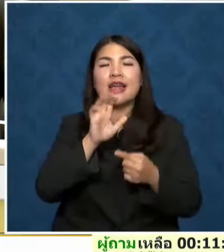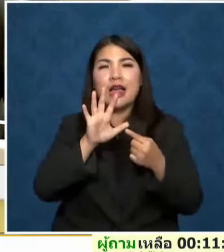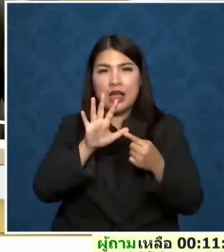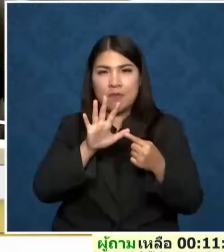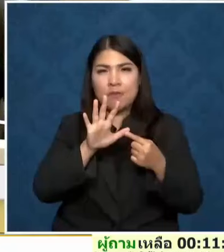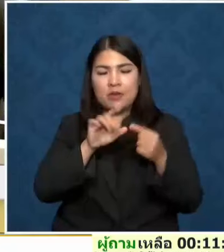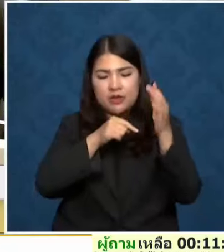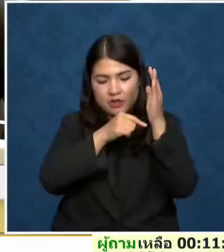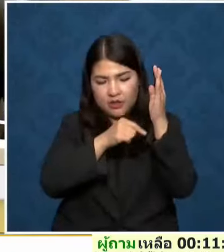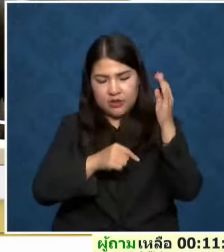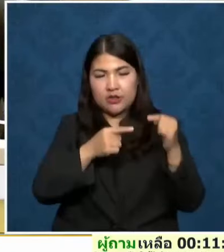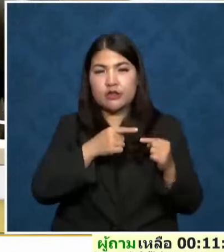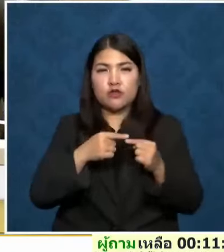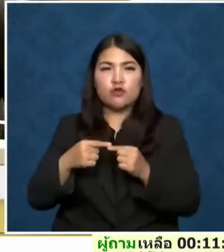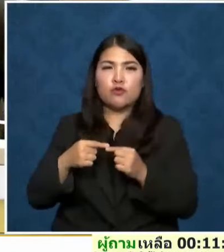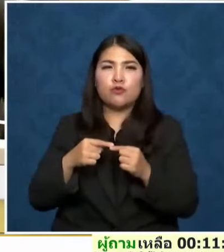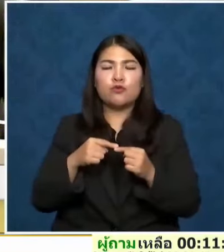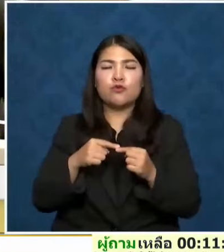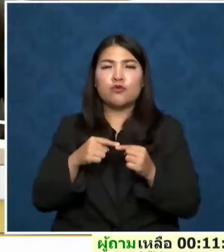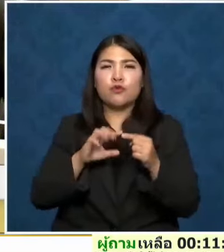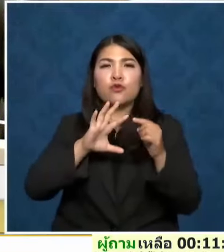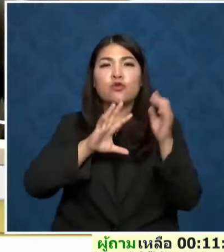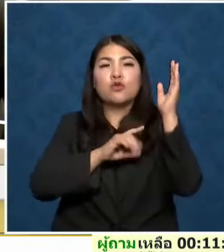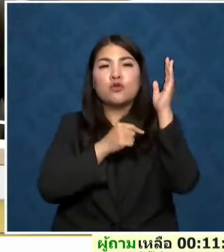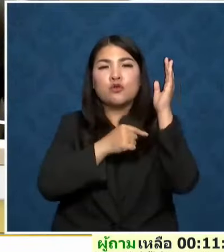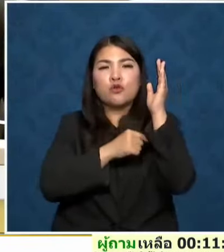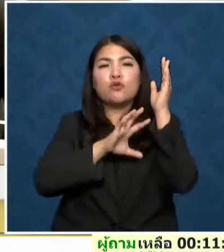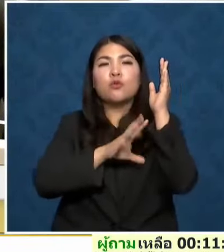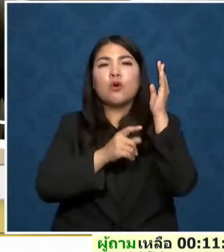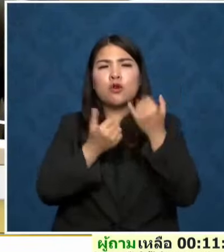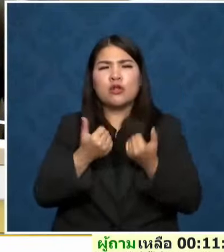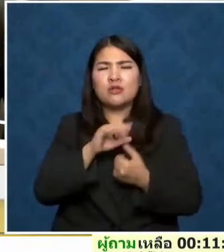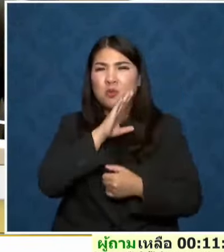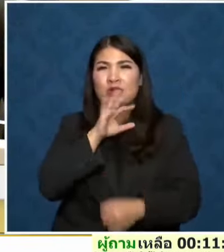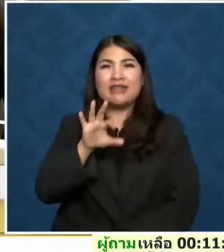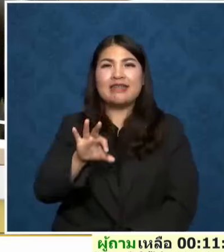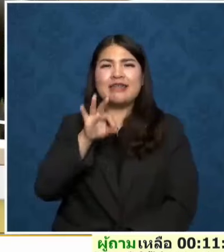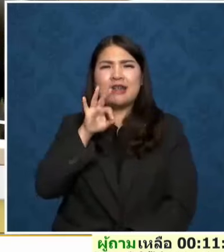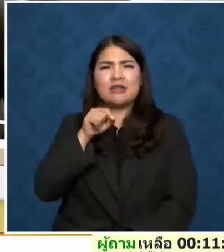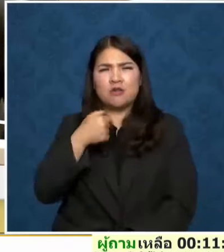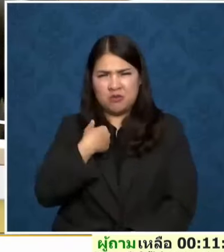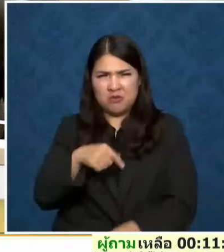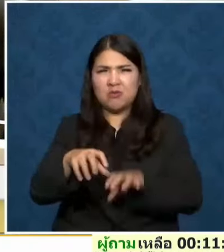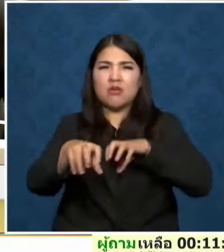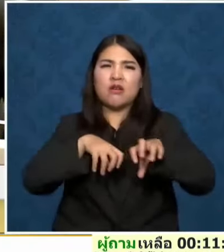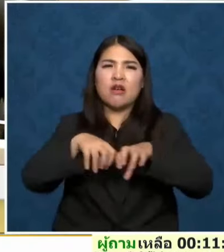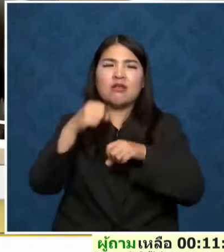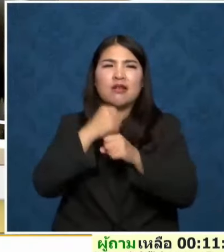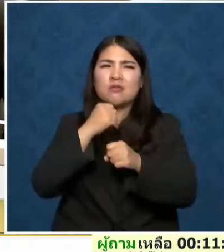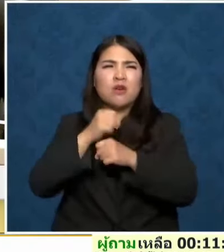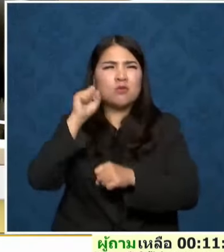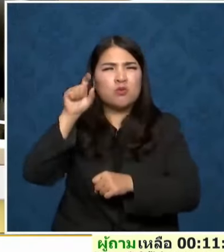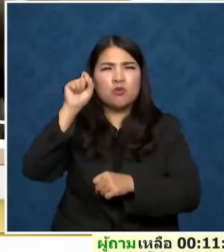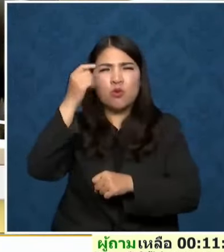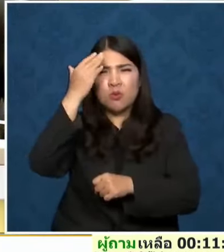MOLินการเลือกด้านgas employeesทางหวงพเศษระหว่างเมืองถ้ารบดำเดินการก็สรางผมคิดวเป็ผ